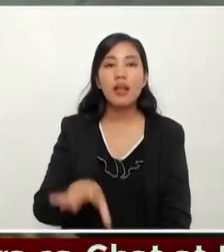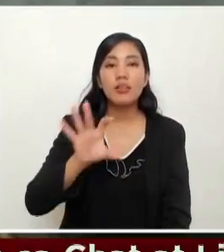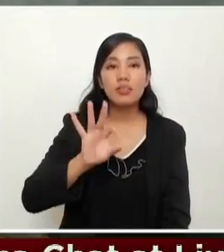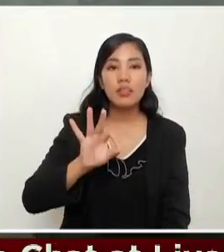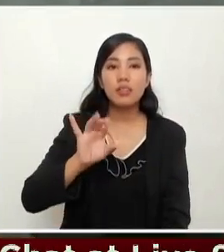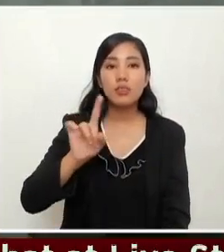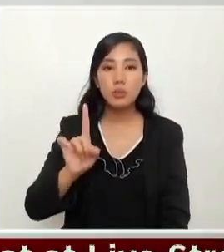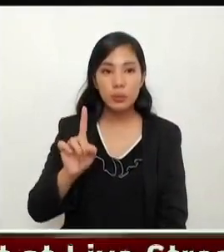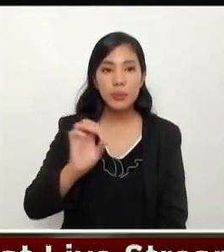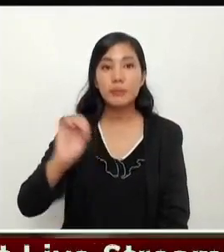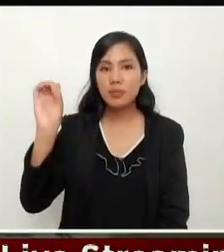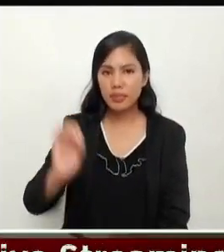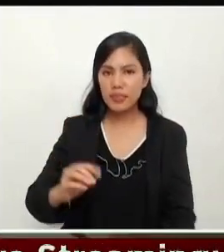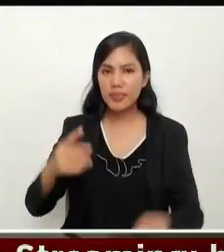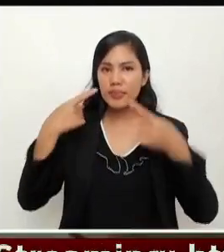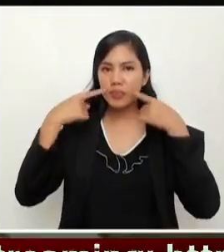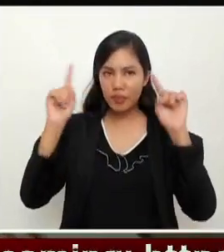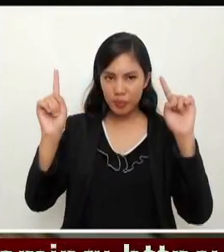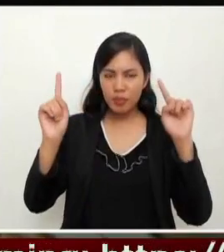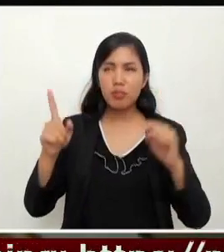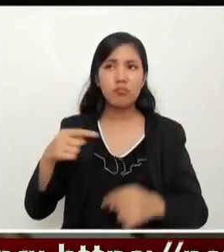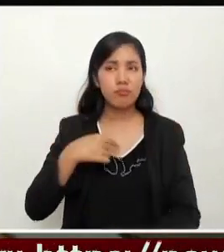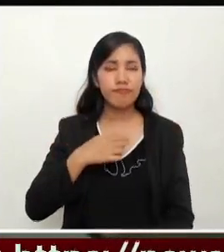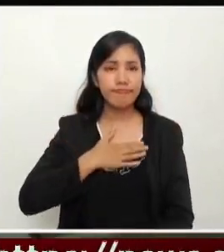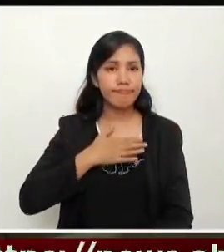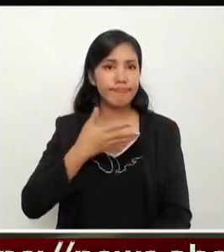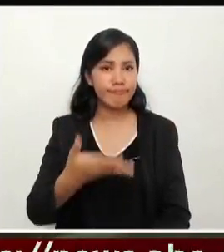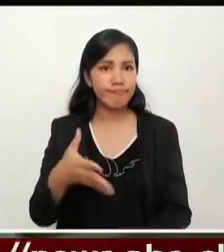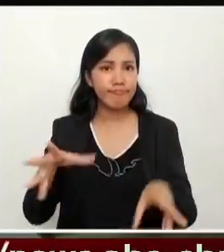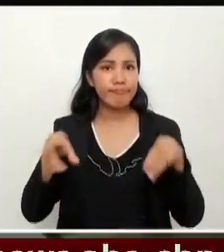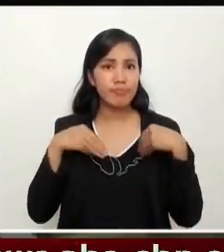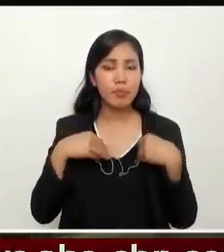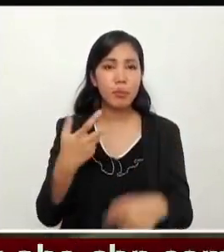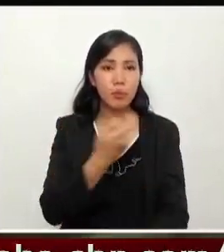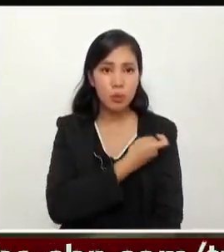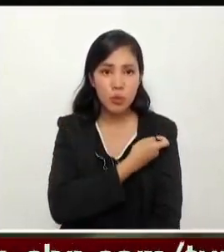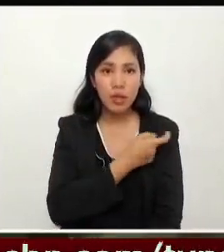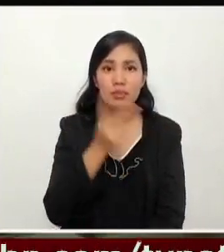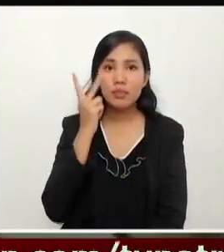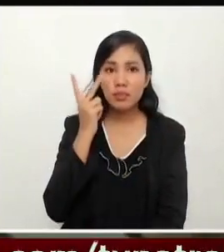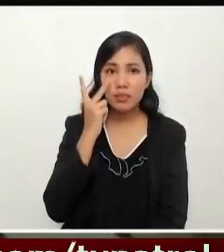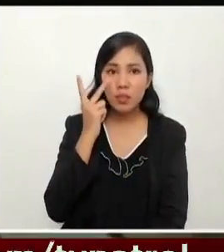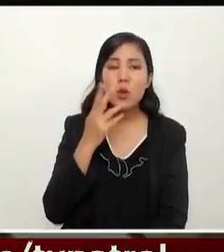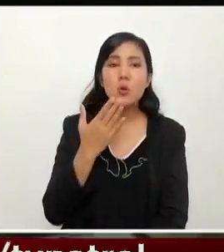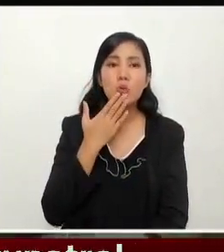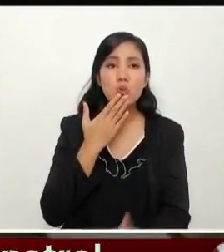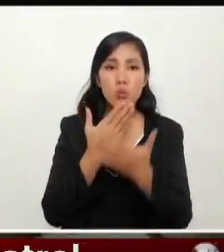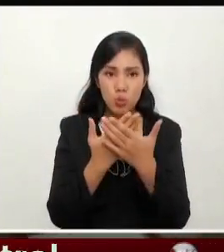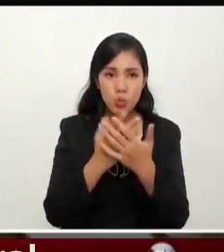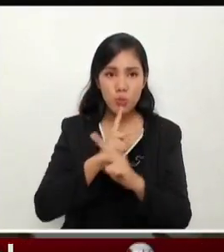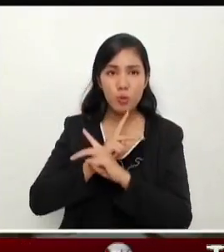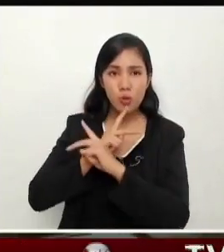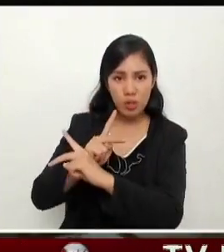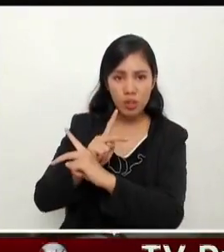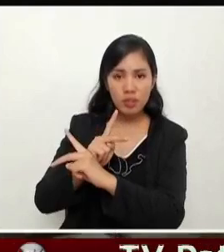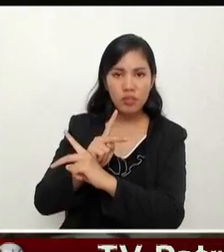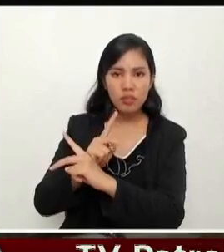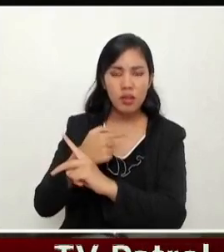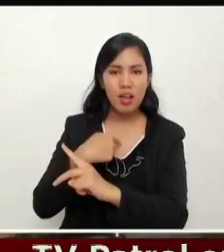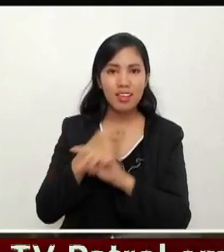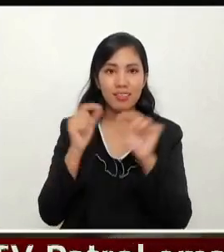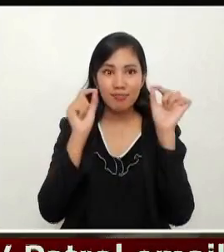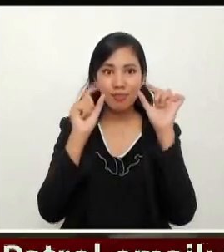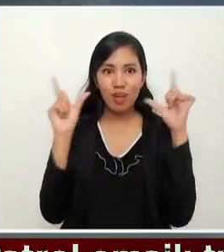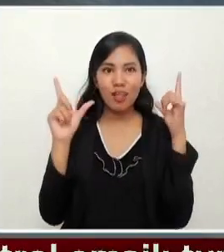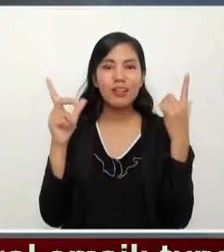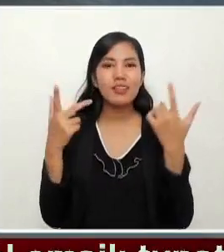naman maganda ang result. Para akong kinagat lang ng langgam. Nagulat lang ako. Nag-comforte ako ngayon dito. Laging